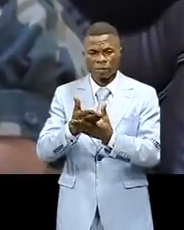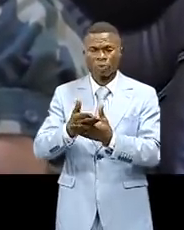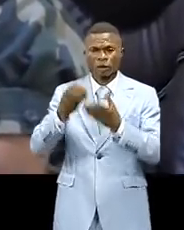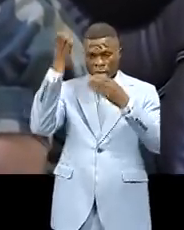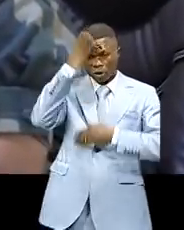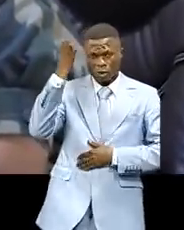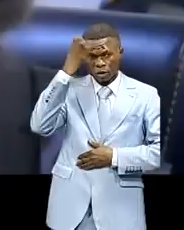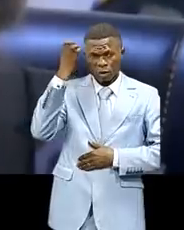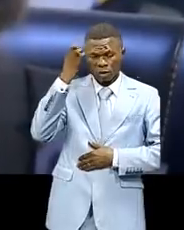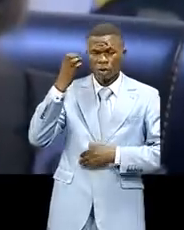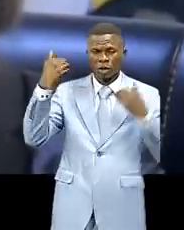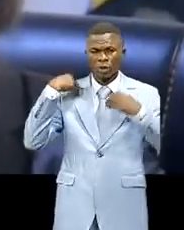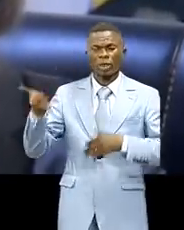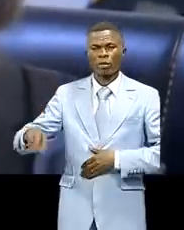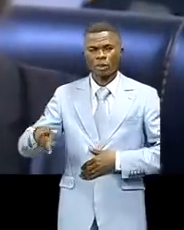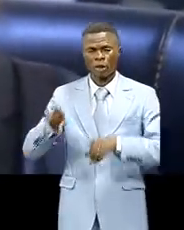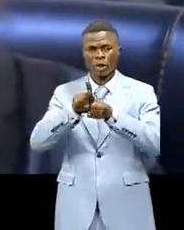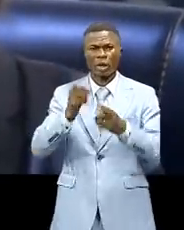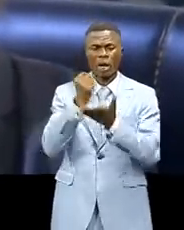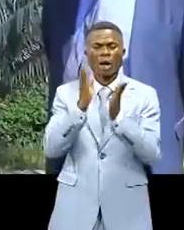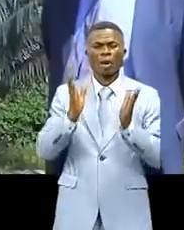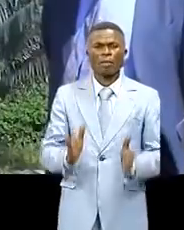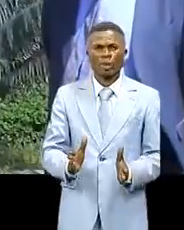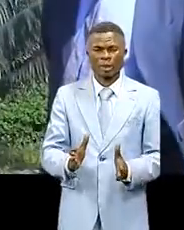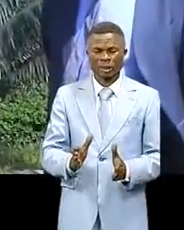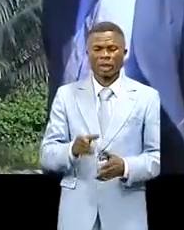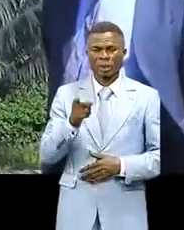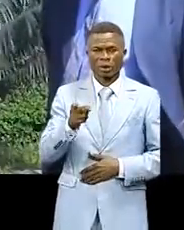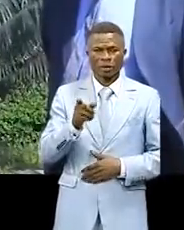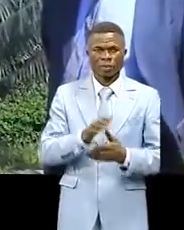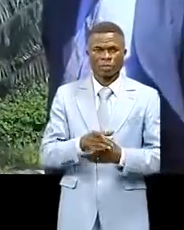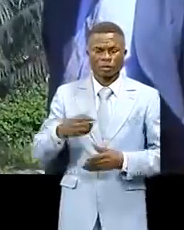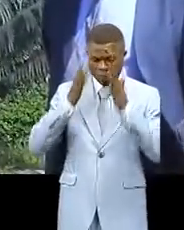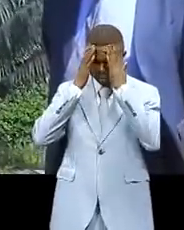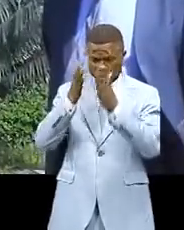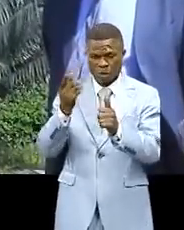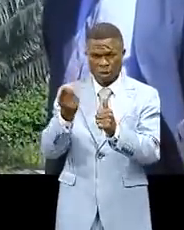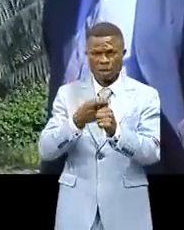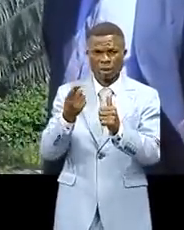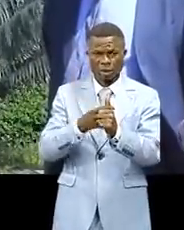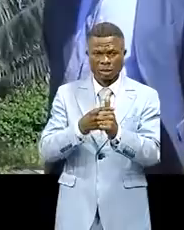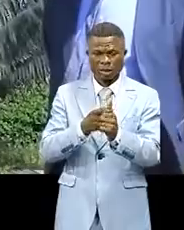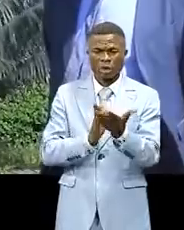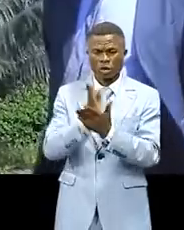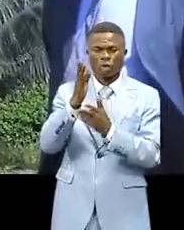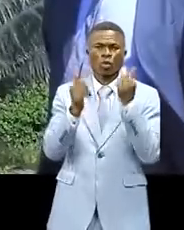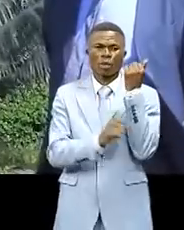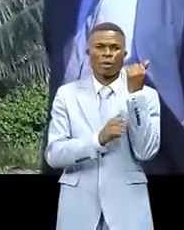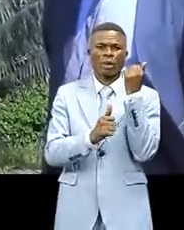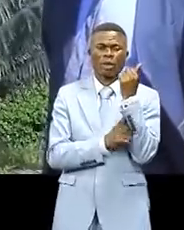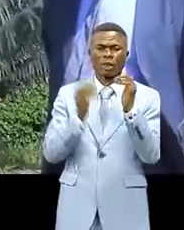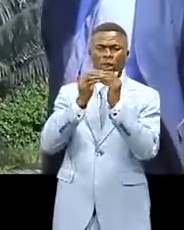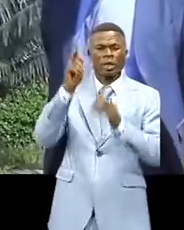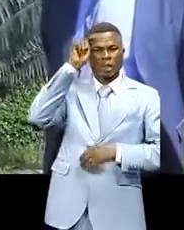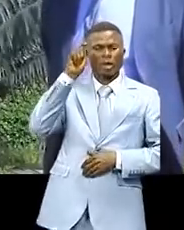général haubois kashama johnny et son hôte de marque malted nofo questions notamment droits humains égalité de